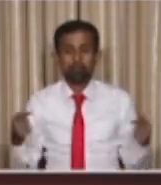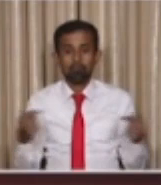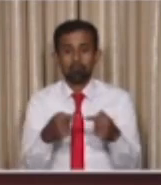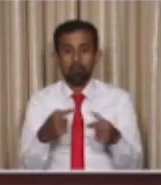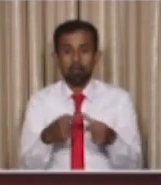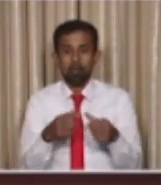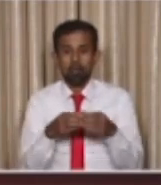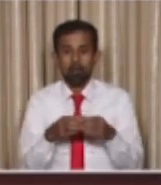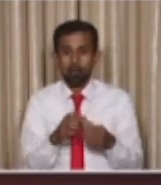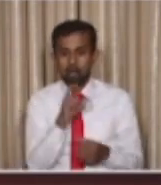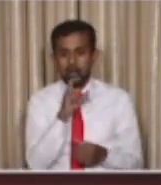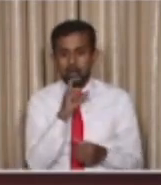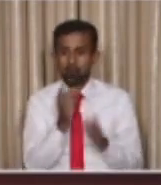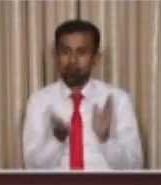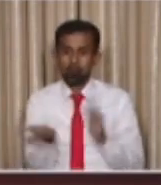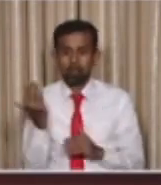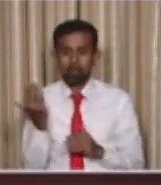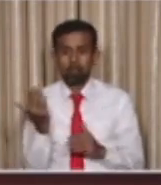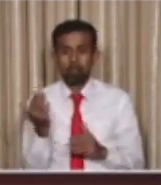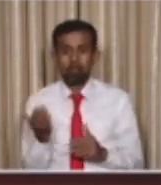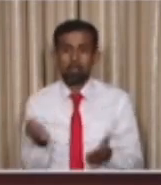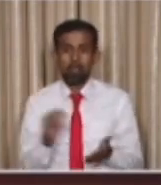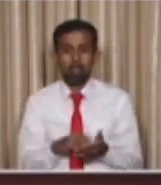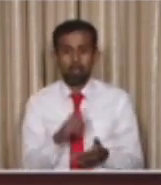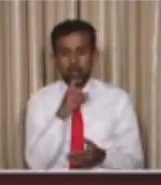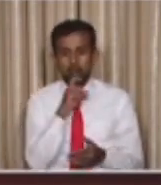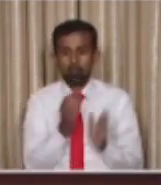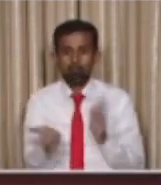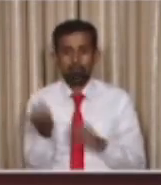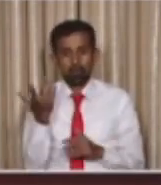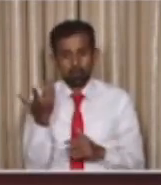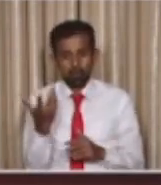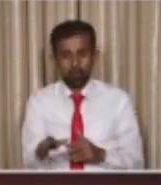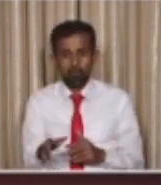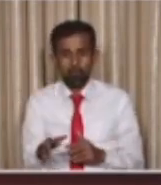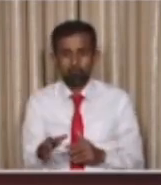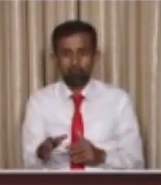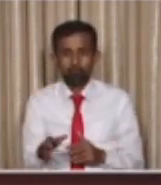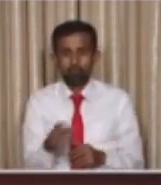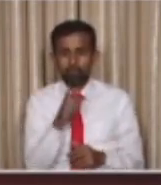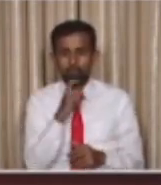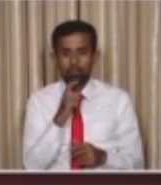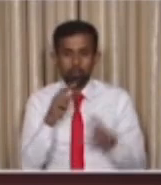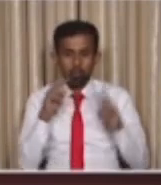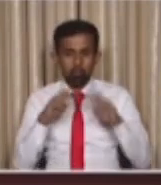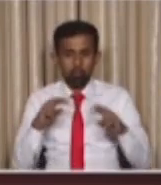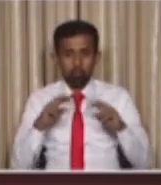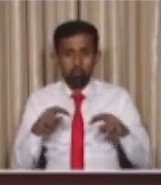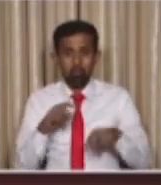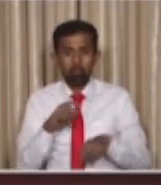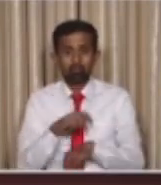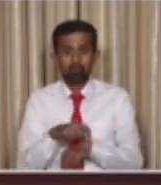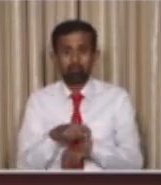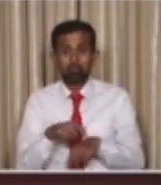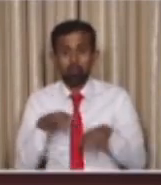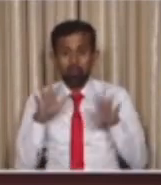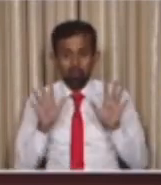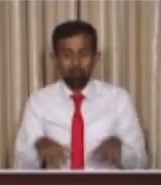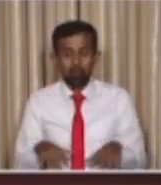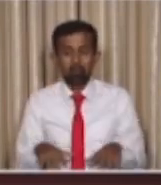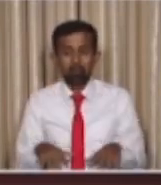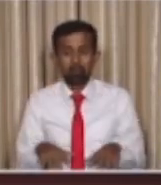අධිකාරිය නඩු ගියා, අභියාචනා අධිකරණයට ගියා. අභියාචනා අධිකරණයේදී මේ නඩුව විභාග වෙලා යනකොට